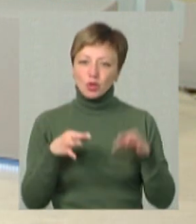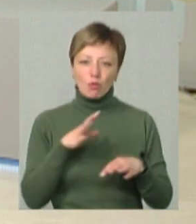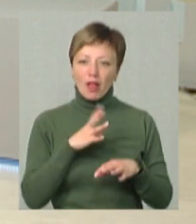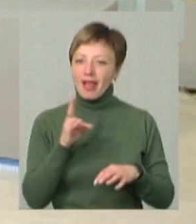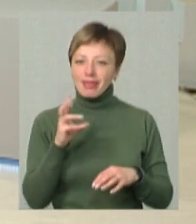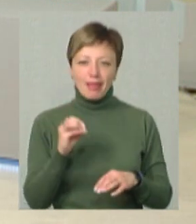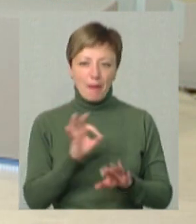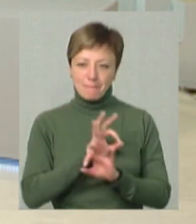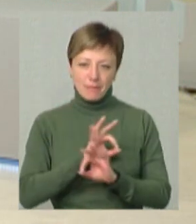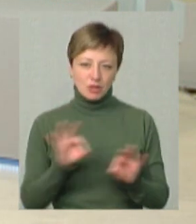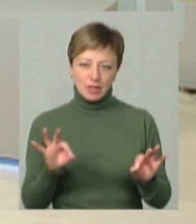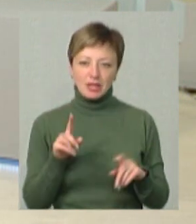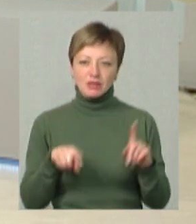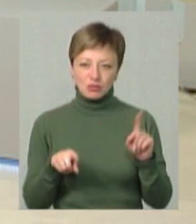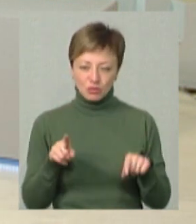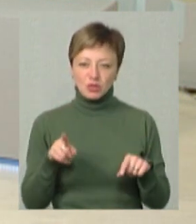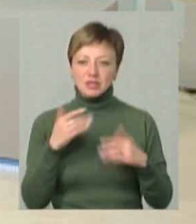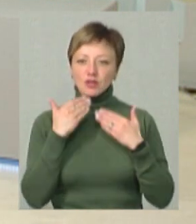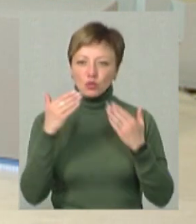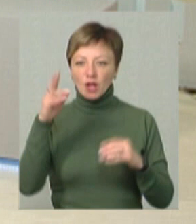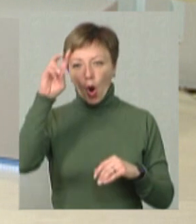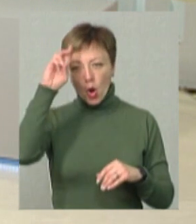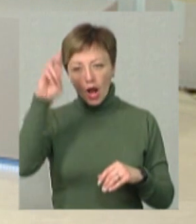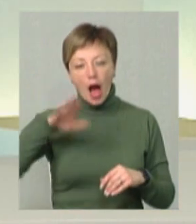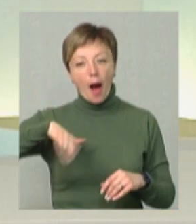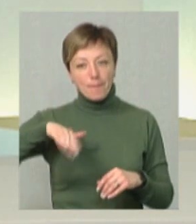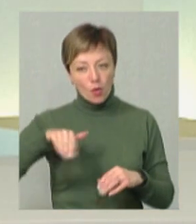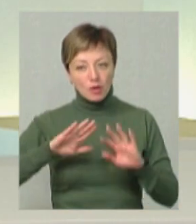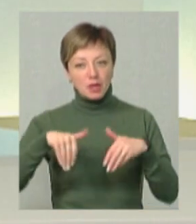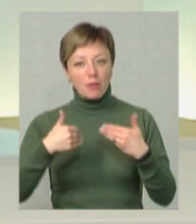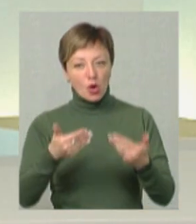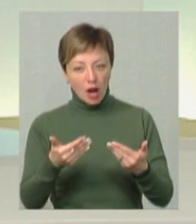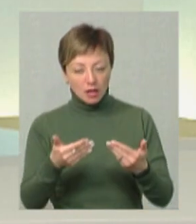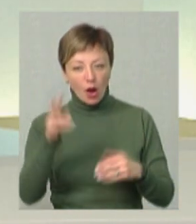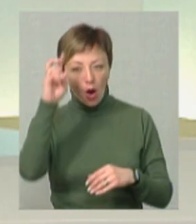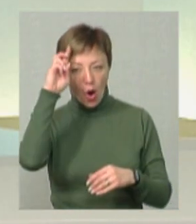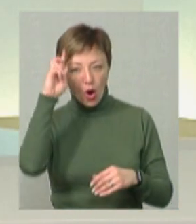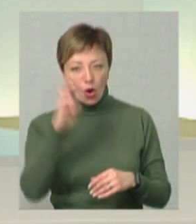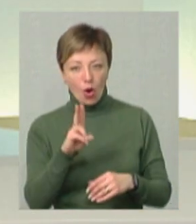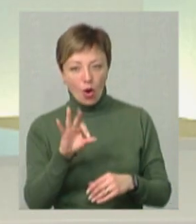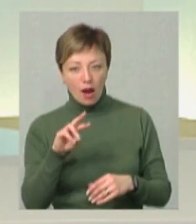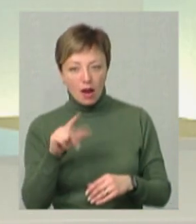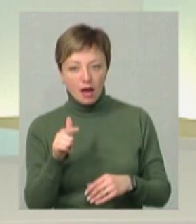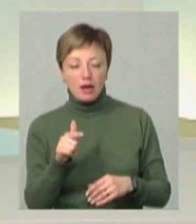бездоганними інколи. Тоді він звернувся до короля, а вже потім за пораду короля до шаблі.